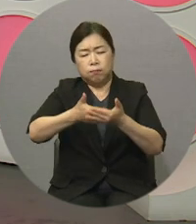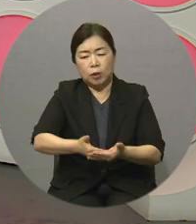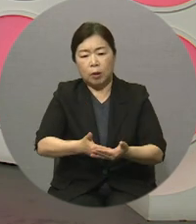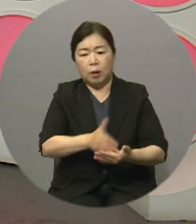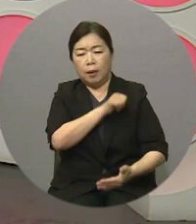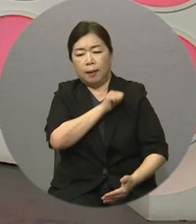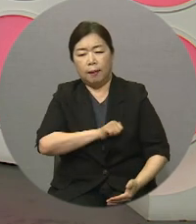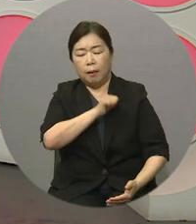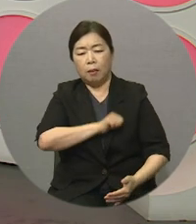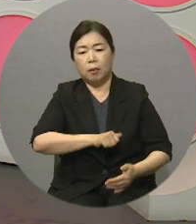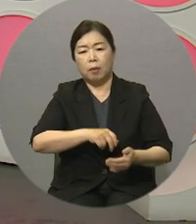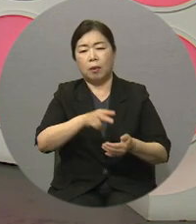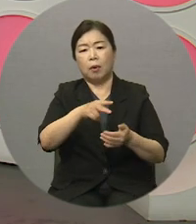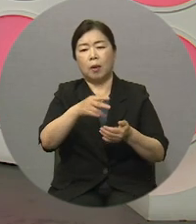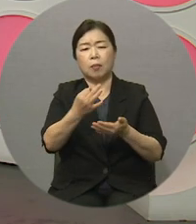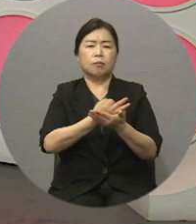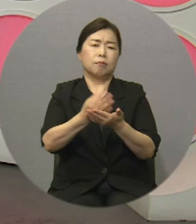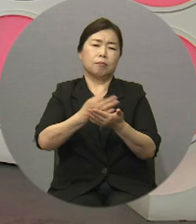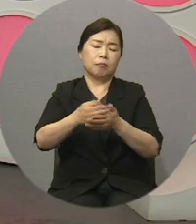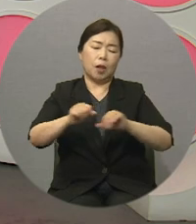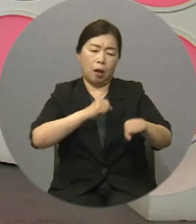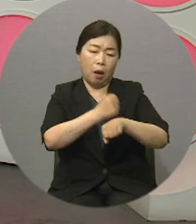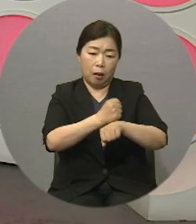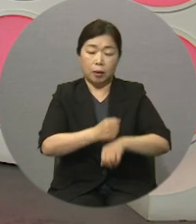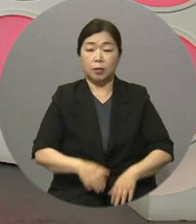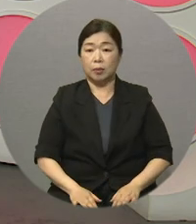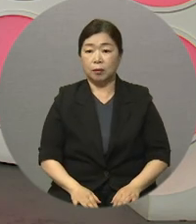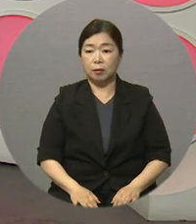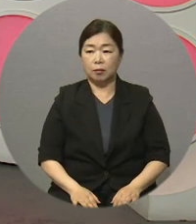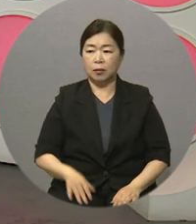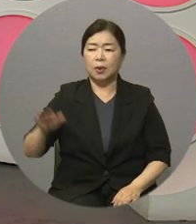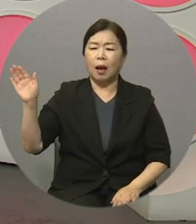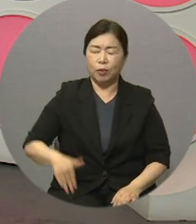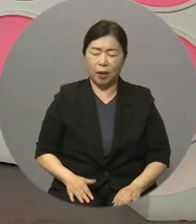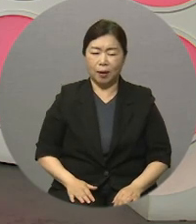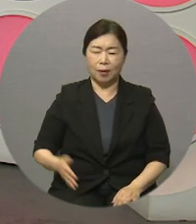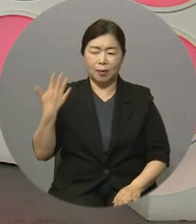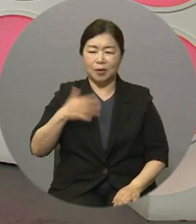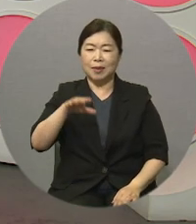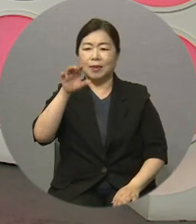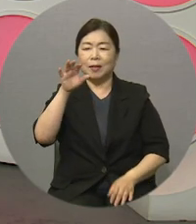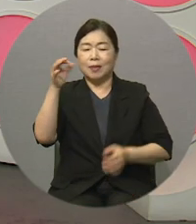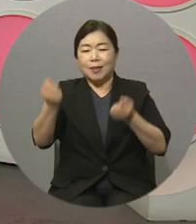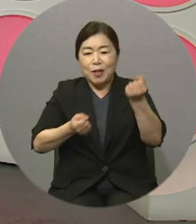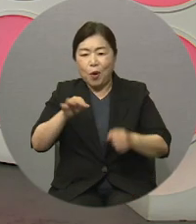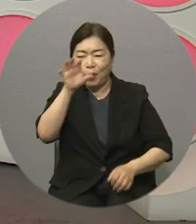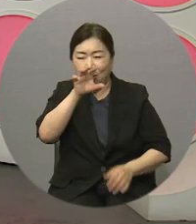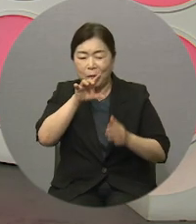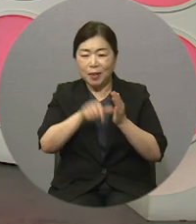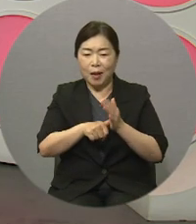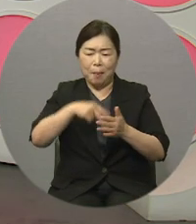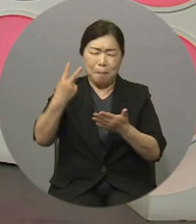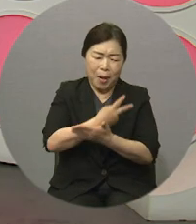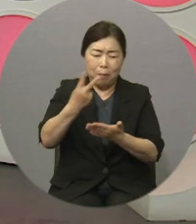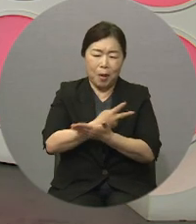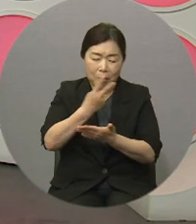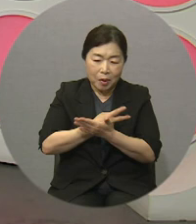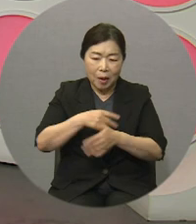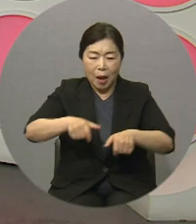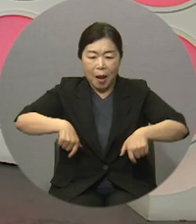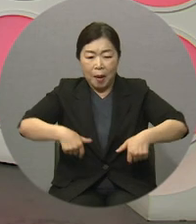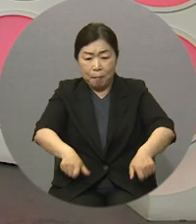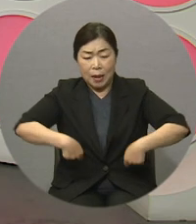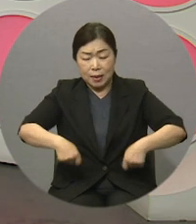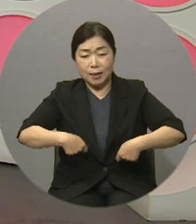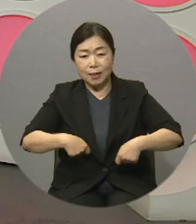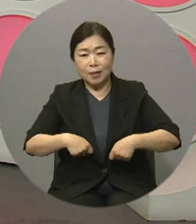엄마는 아우 예, 그때 바지 열 벌은 찢어졌을 거야 하면서 눈물을